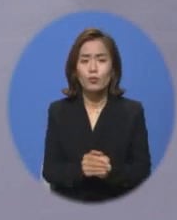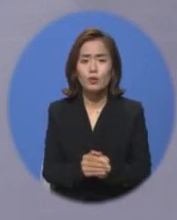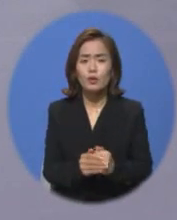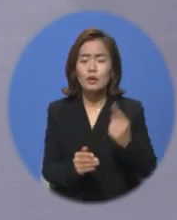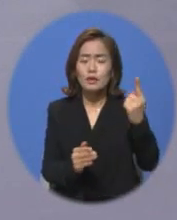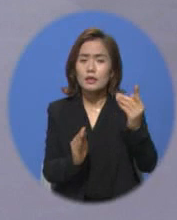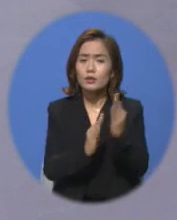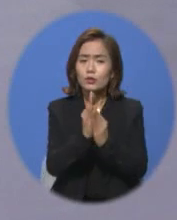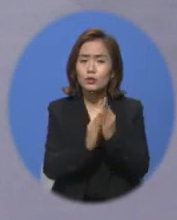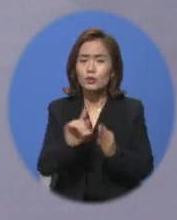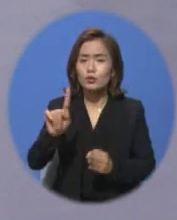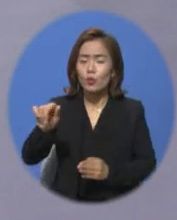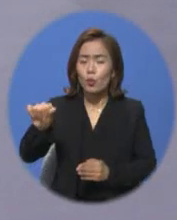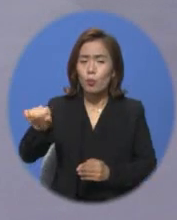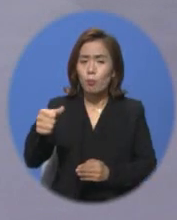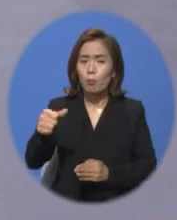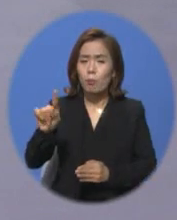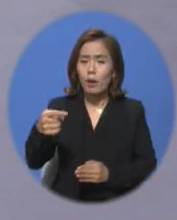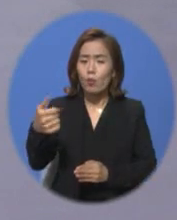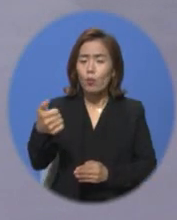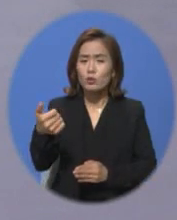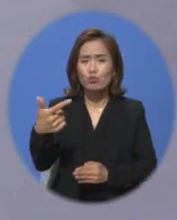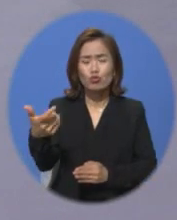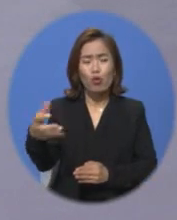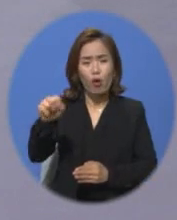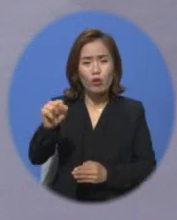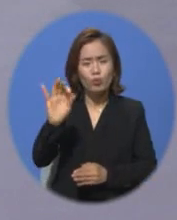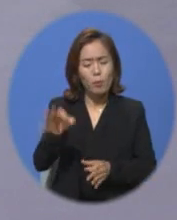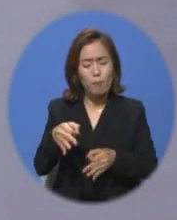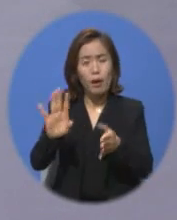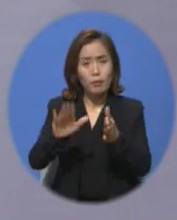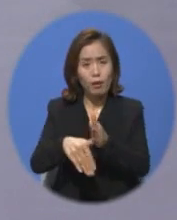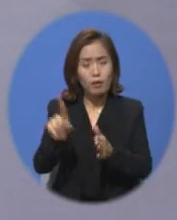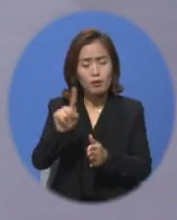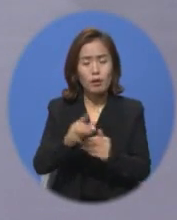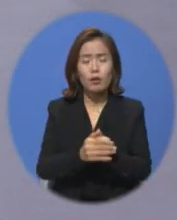는1조 1560억원의투자가필요합니다.